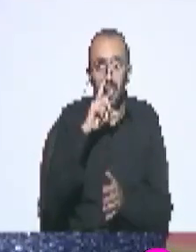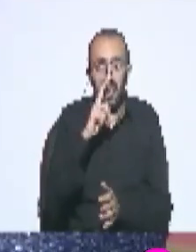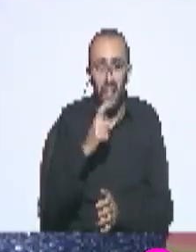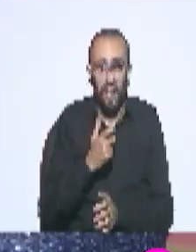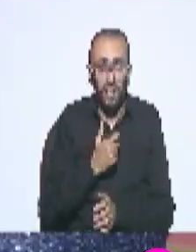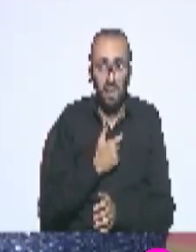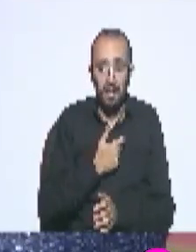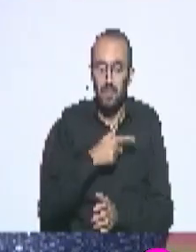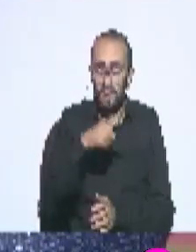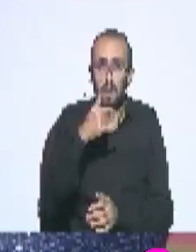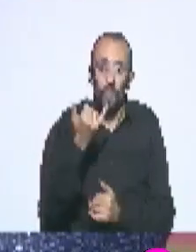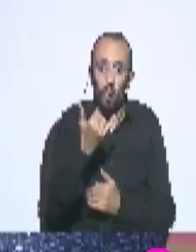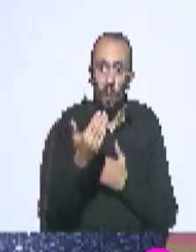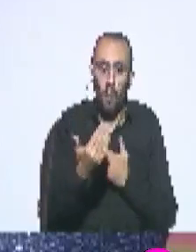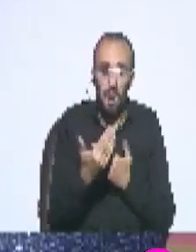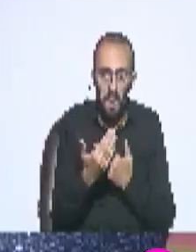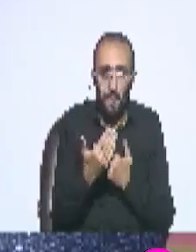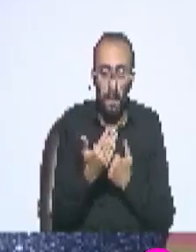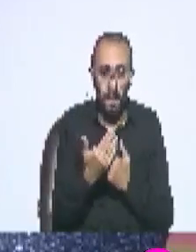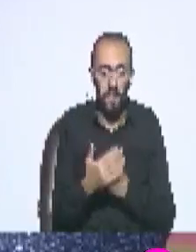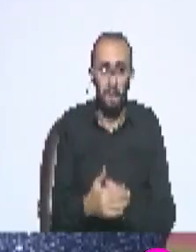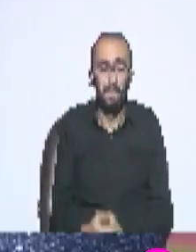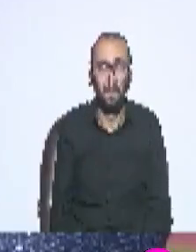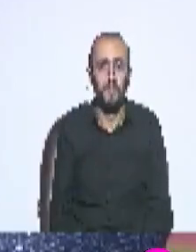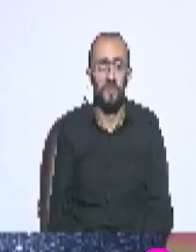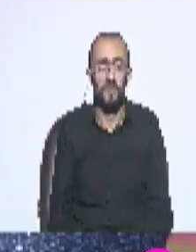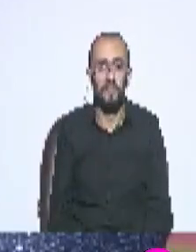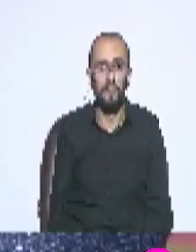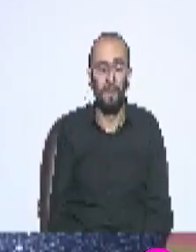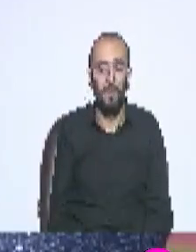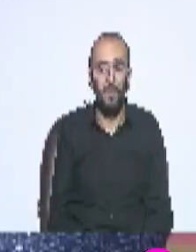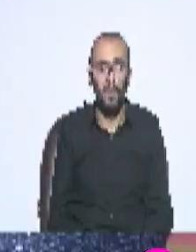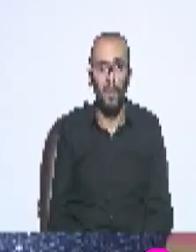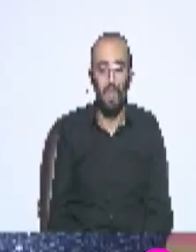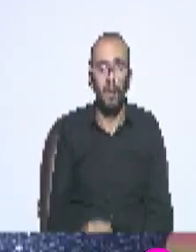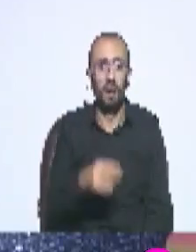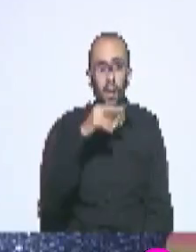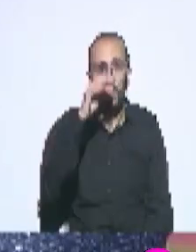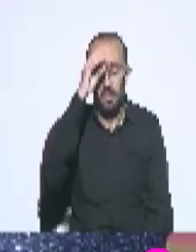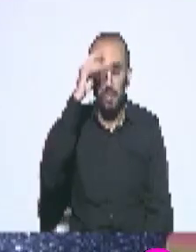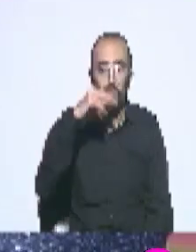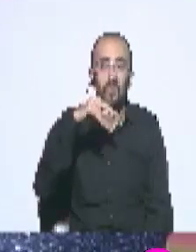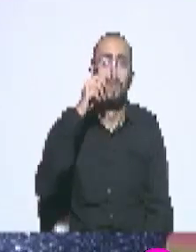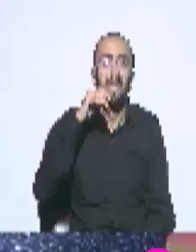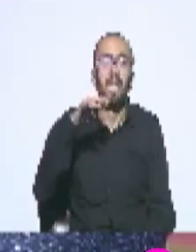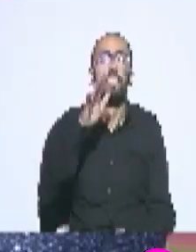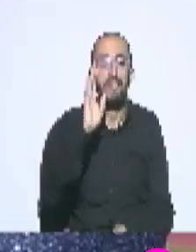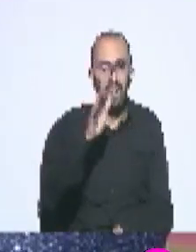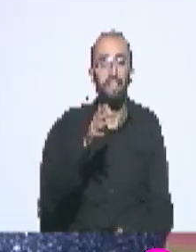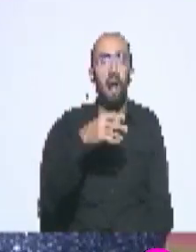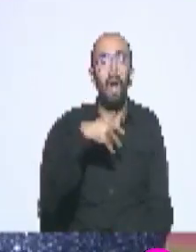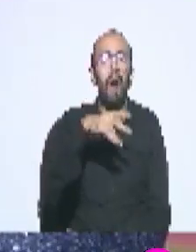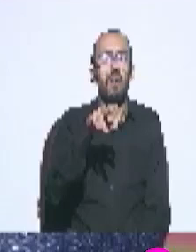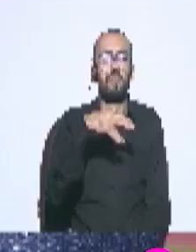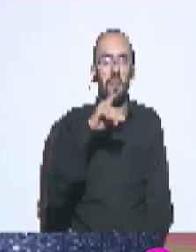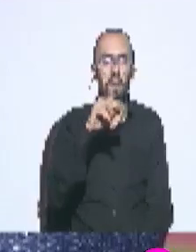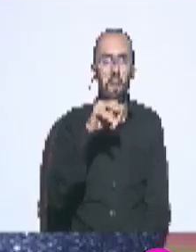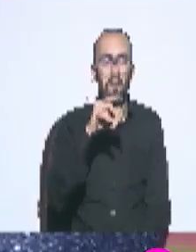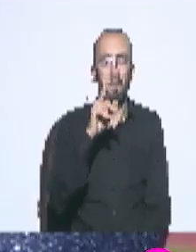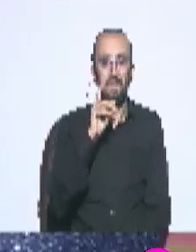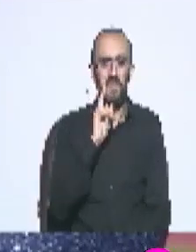الناس بدرجه قرب قريبه قوي لو ناس ينفع ان انا ابقى بتجنب دوت واقلل النيجاتيف